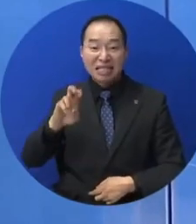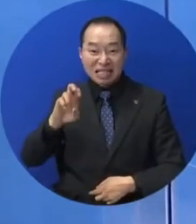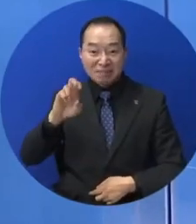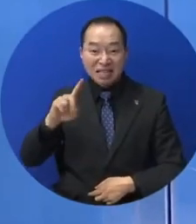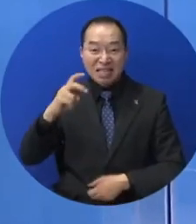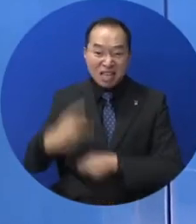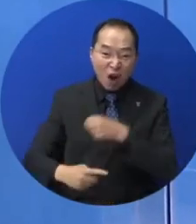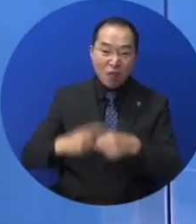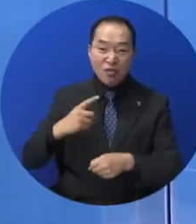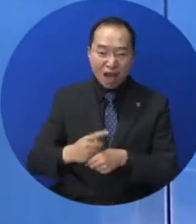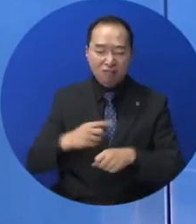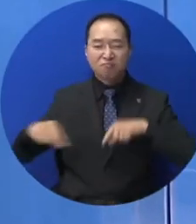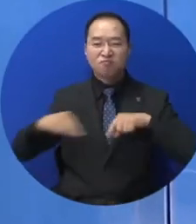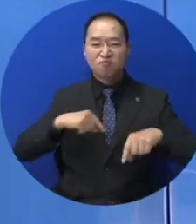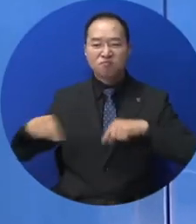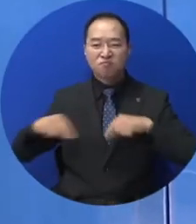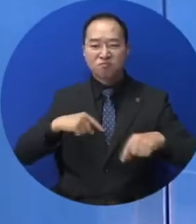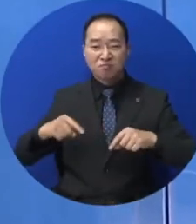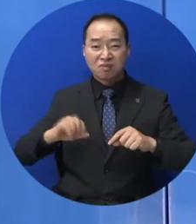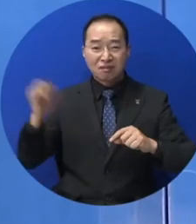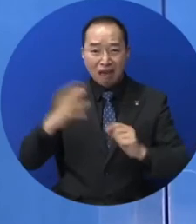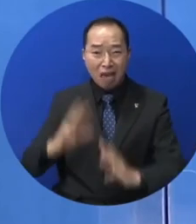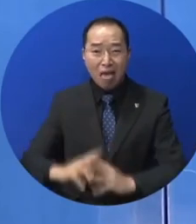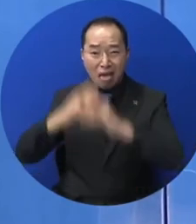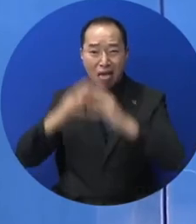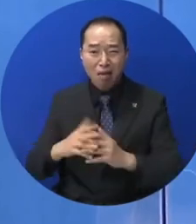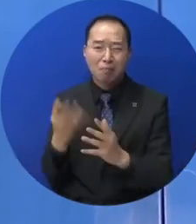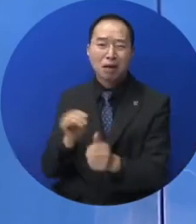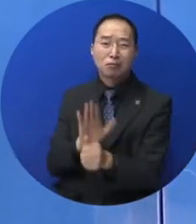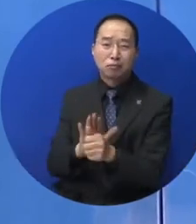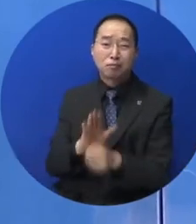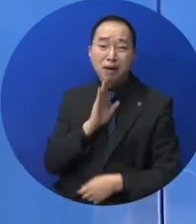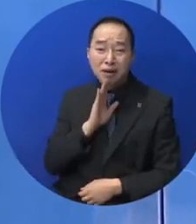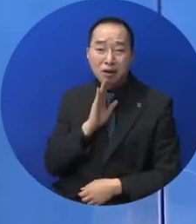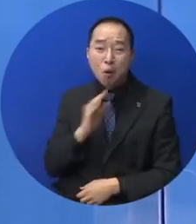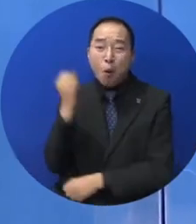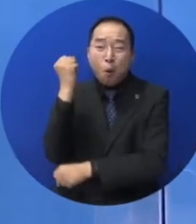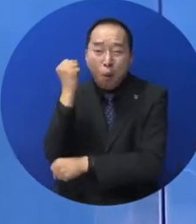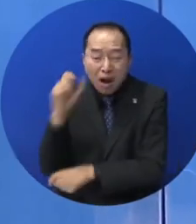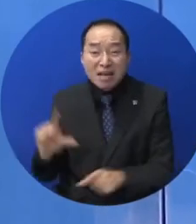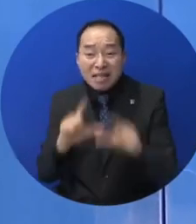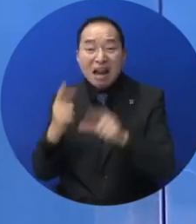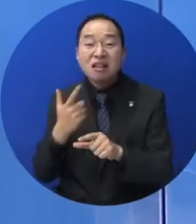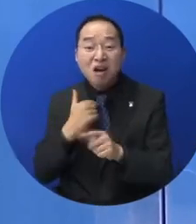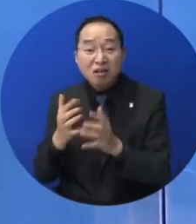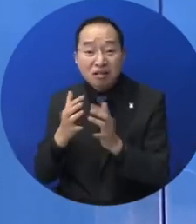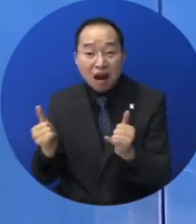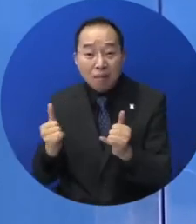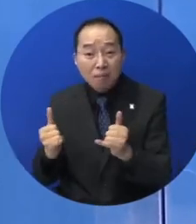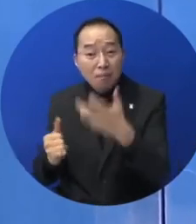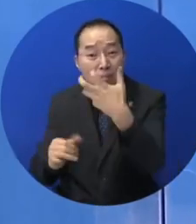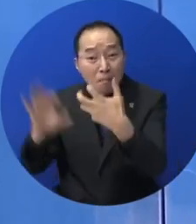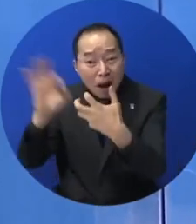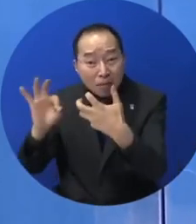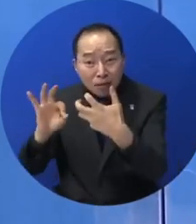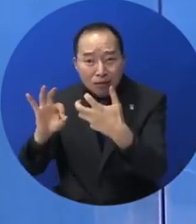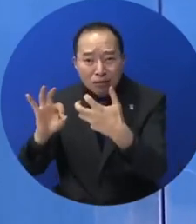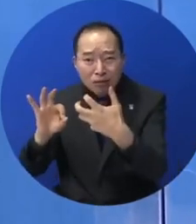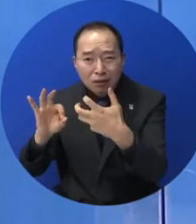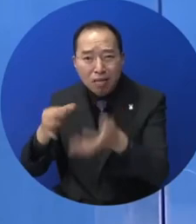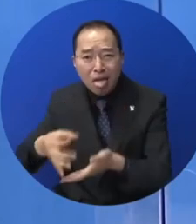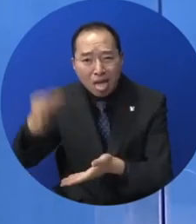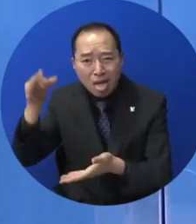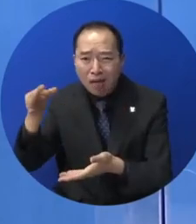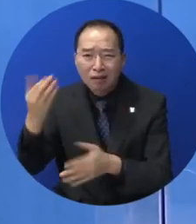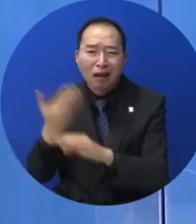많이 도와봤습니다. 그러나 결국 원주민은 80% 정도가 떠나야만 했고 부동산 가격은